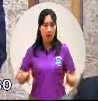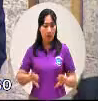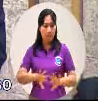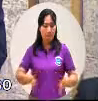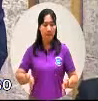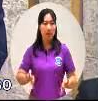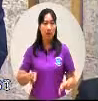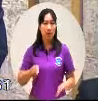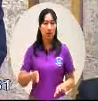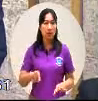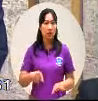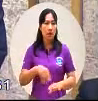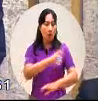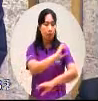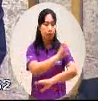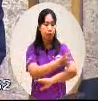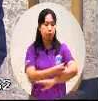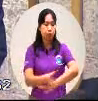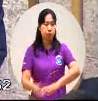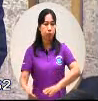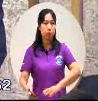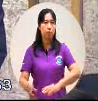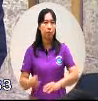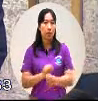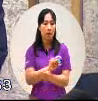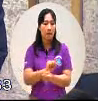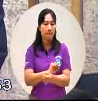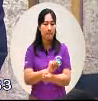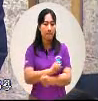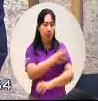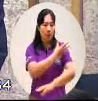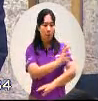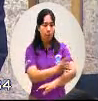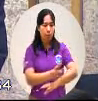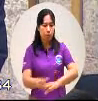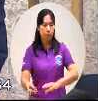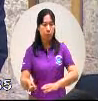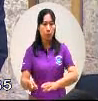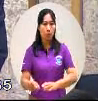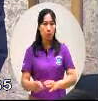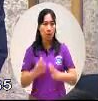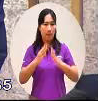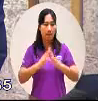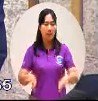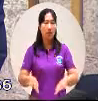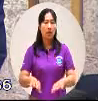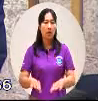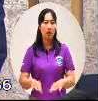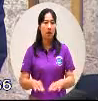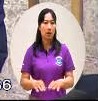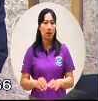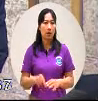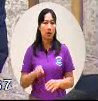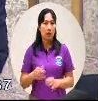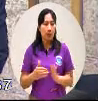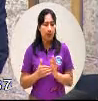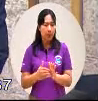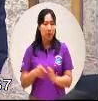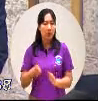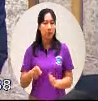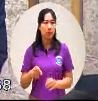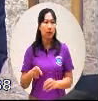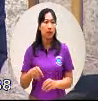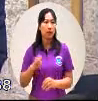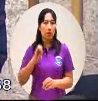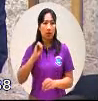流啦，或者是山上的这个原木下来以后把它冲毁。那这部分我们会再跟三公处反映，希望在安